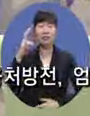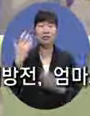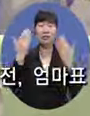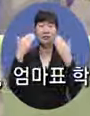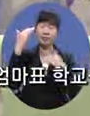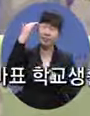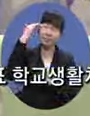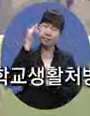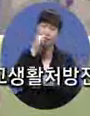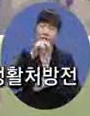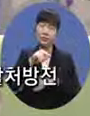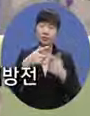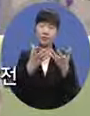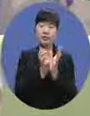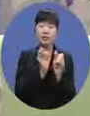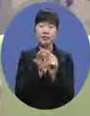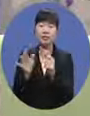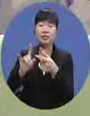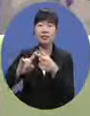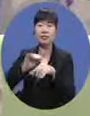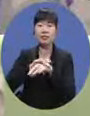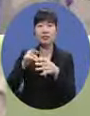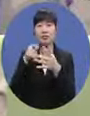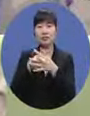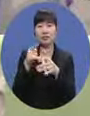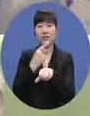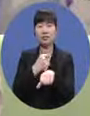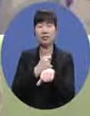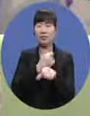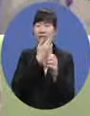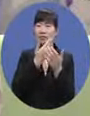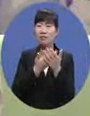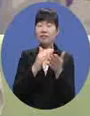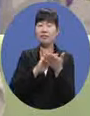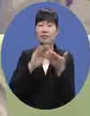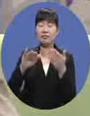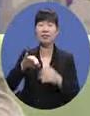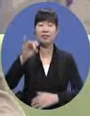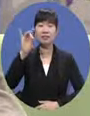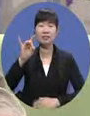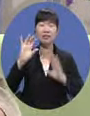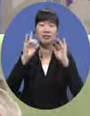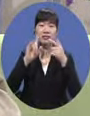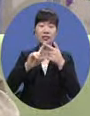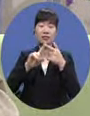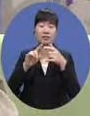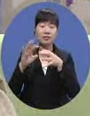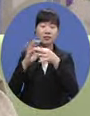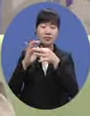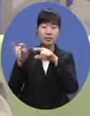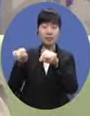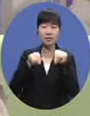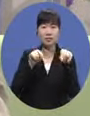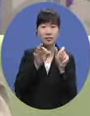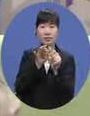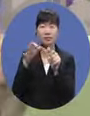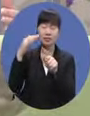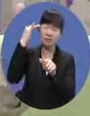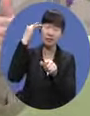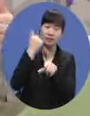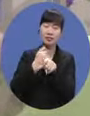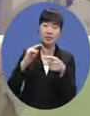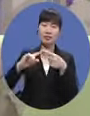학교 괴롭힘인지 집단 따돌림인지를 잘 파악하는 게 굉장히 중요합니다. 그래서 일단 아이들 사이에서 일어나는 따돌림